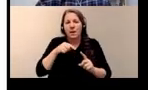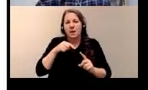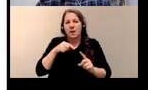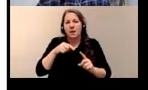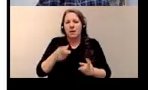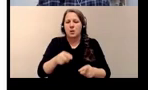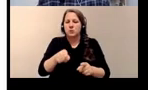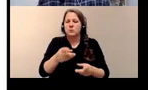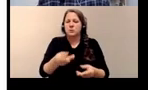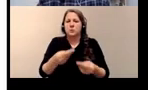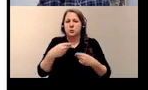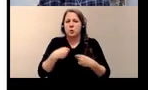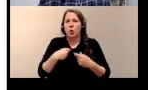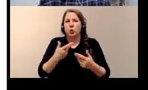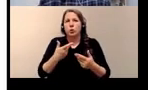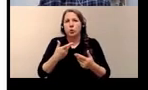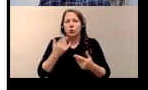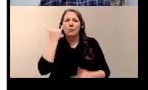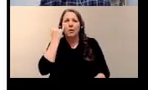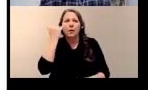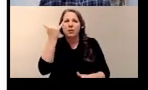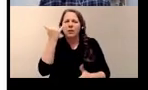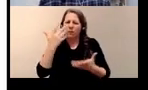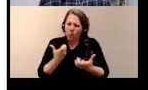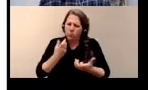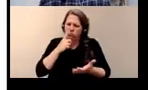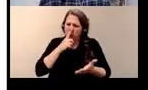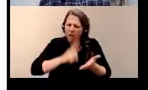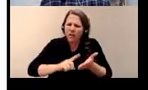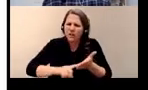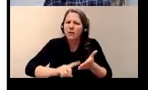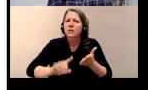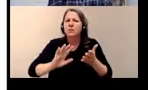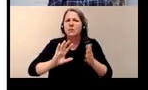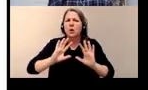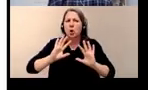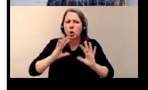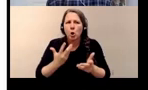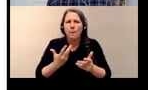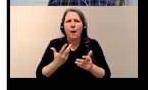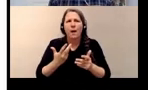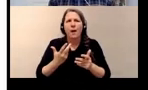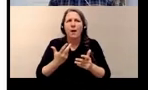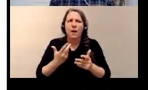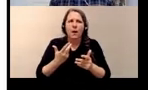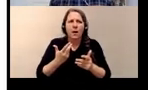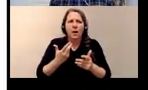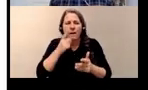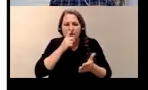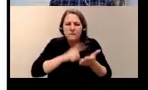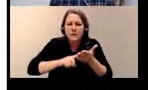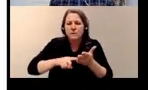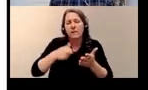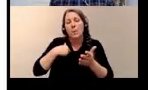fait de cette idée de faire une enquête, hein. Il y a souvent ce genre de contexte, on va chercher des fonds, donc voilà, j'ai